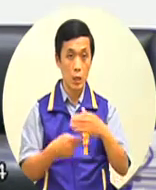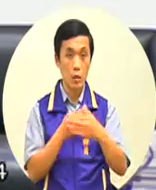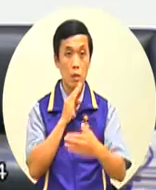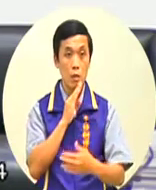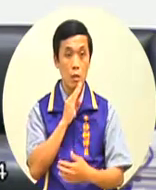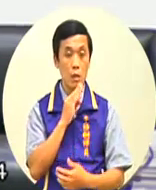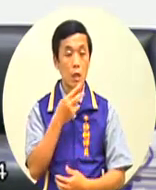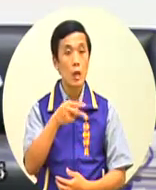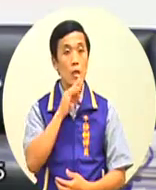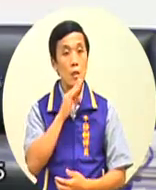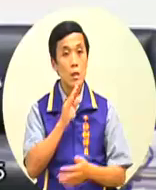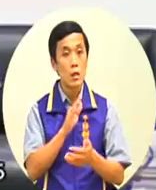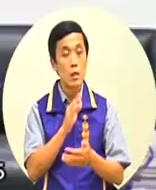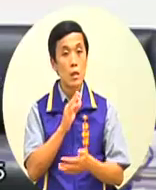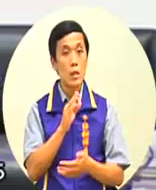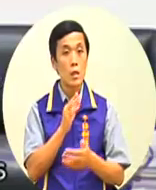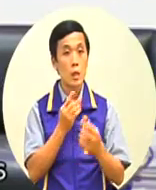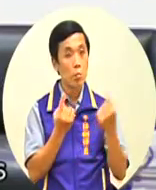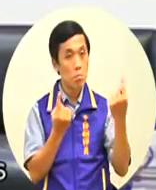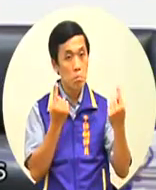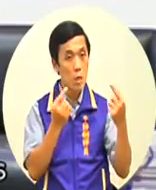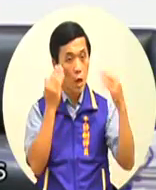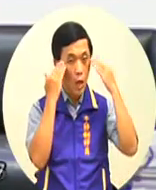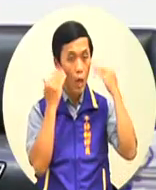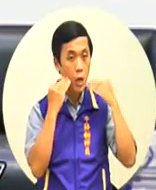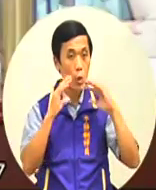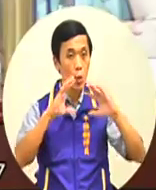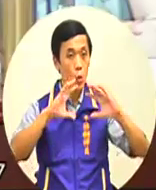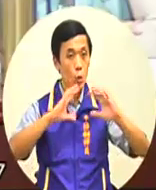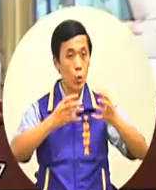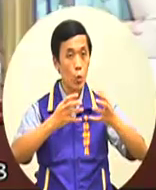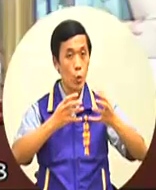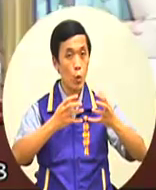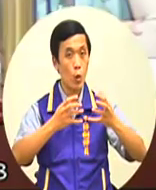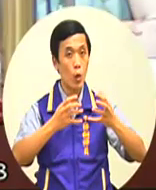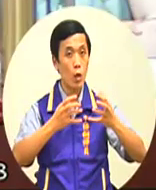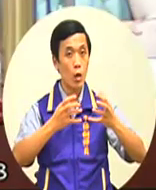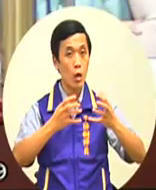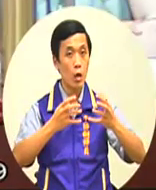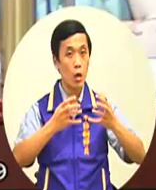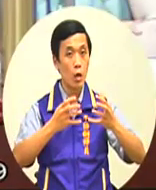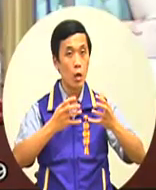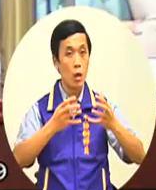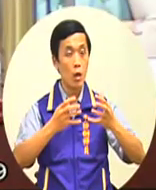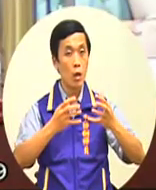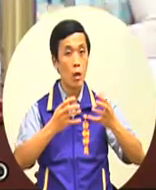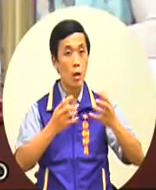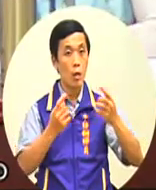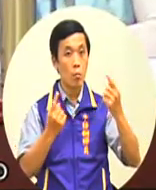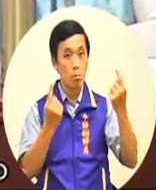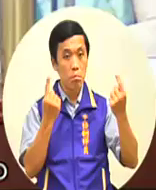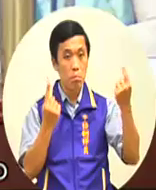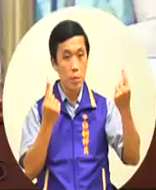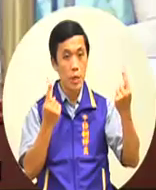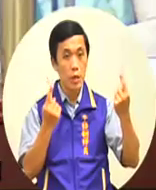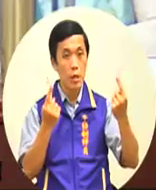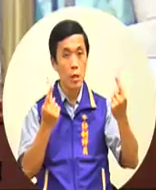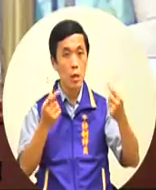是比韩国少20个小时，哎，还是普遍偏